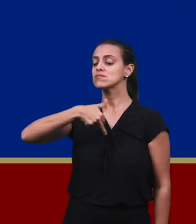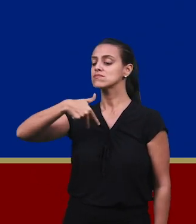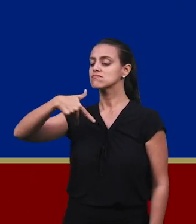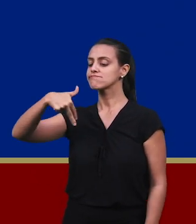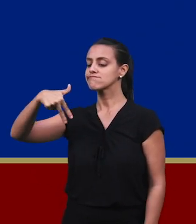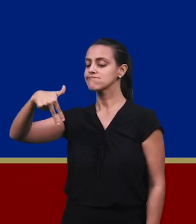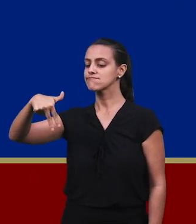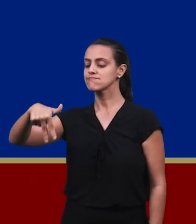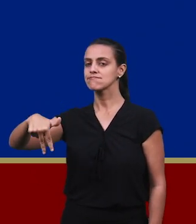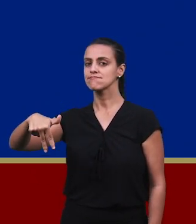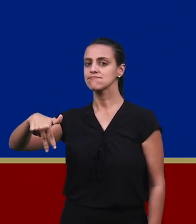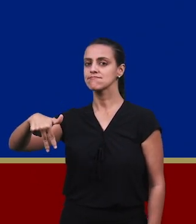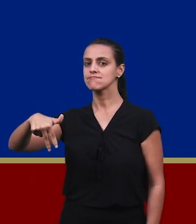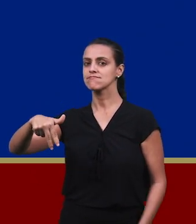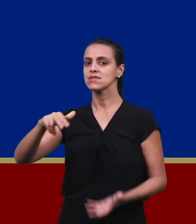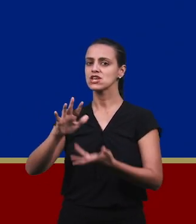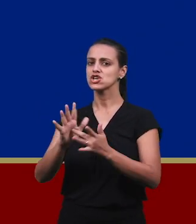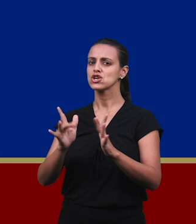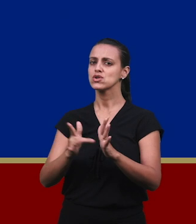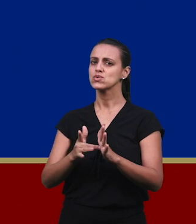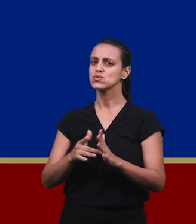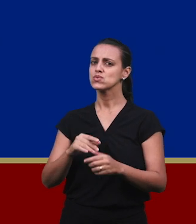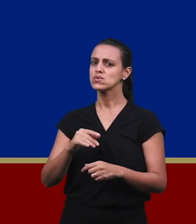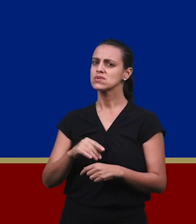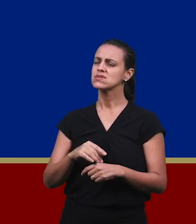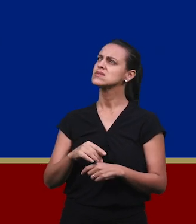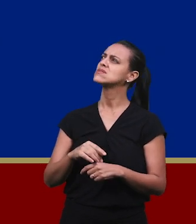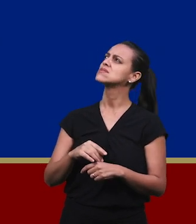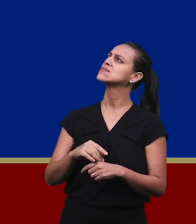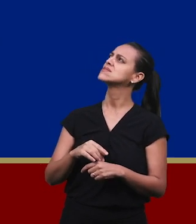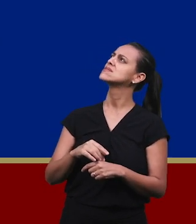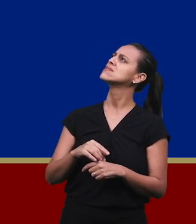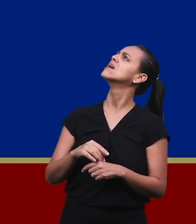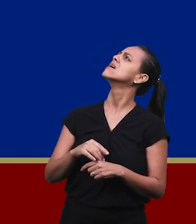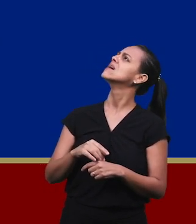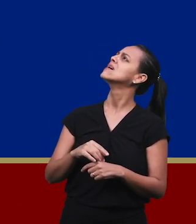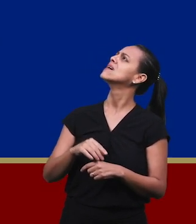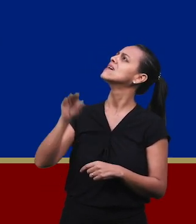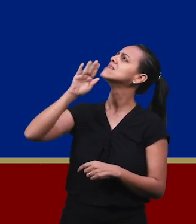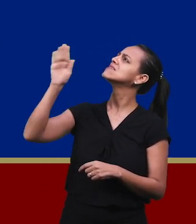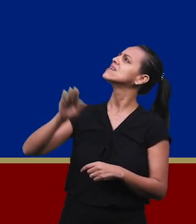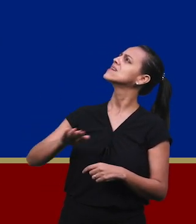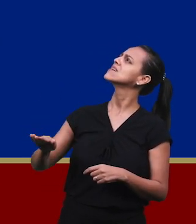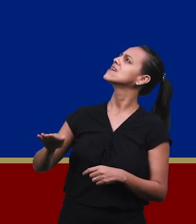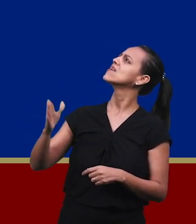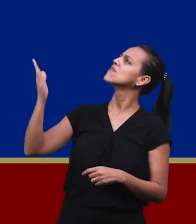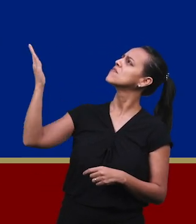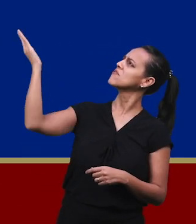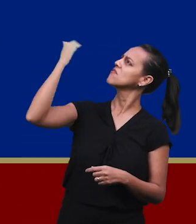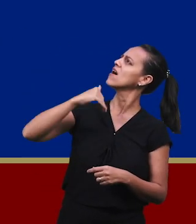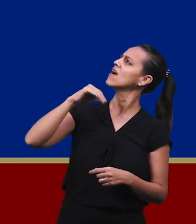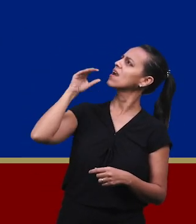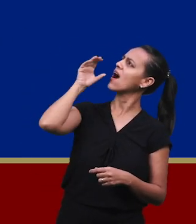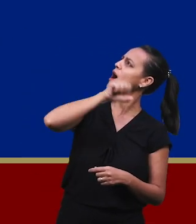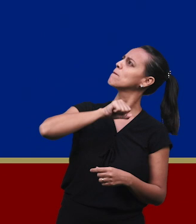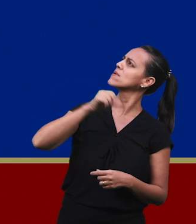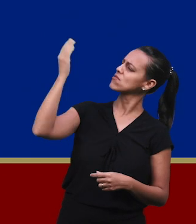haut, il a vu Zachée, il a dit, « Zachée, descends vite, car